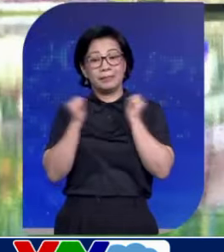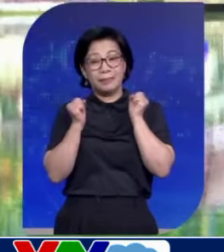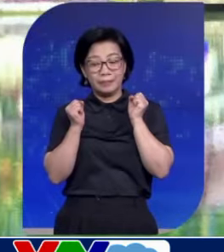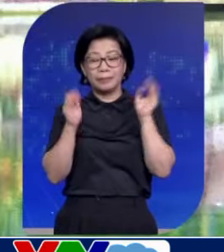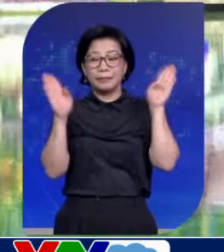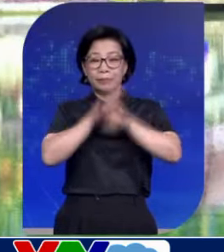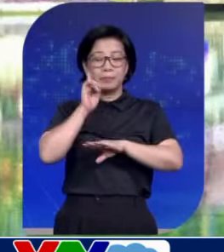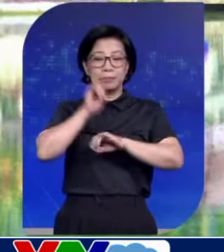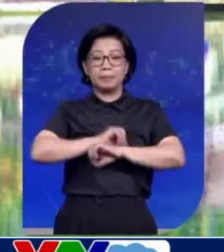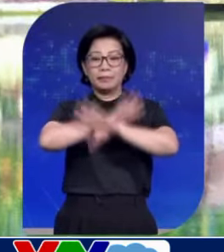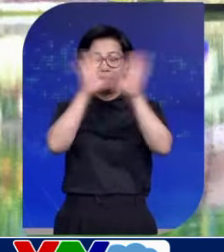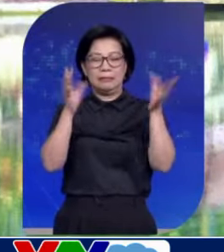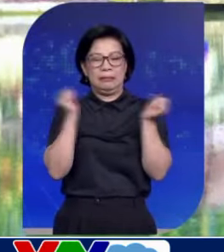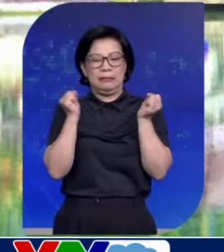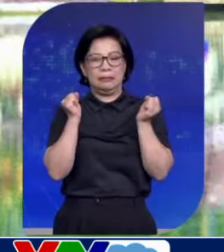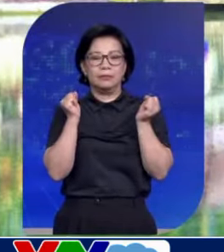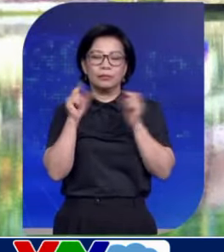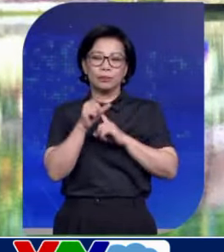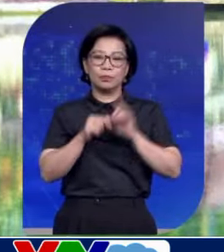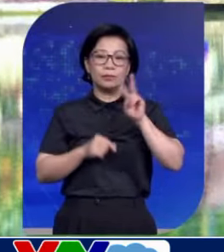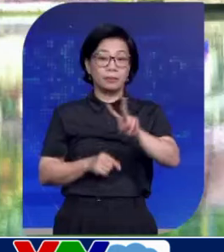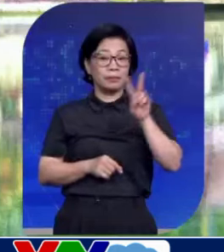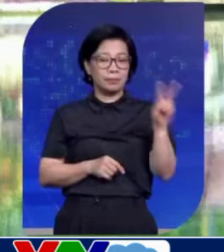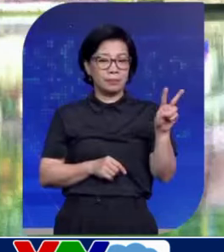nay ngày mai mưa nhiều trời lạnh, nhiệt độ không quá 22